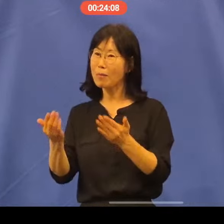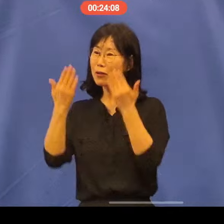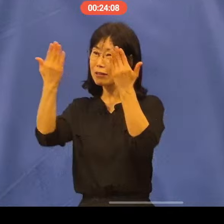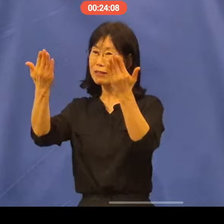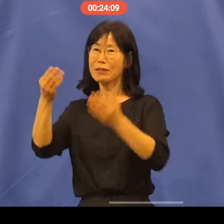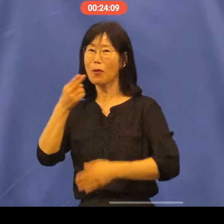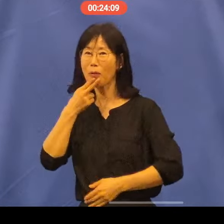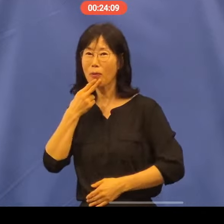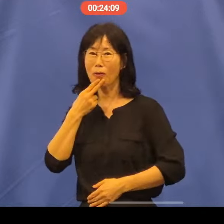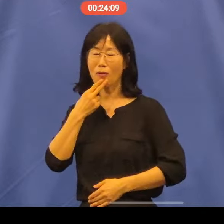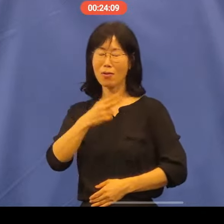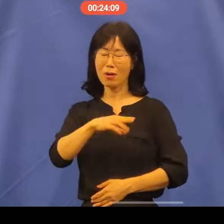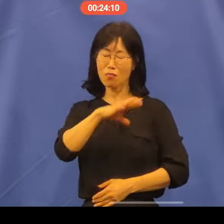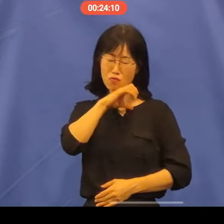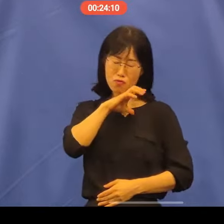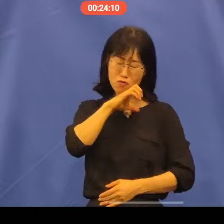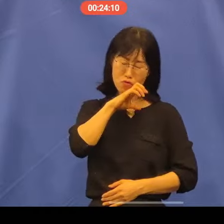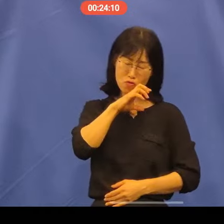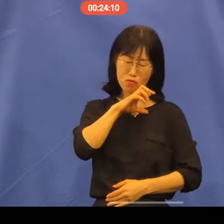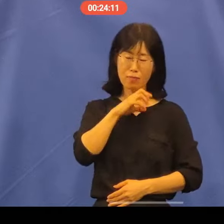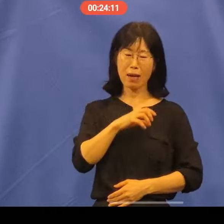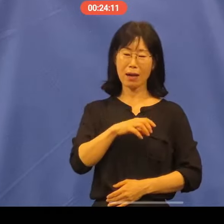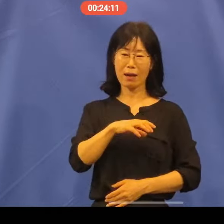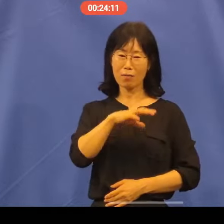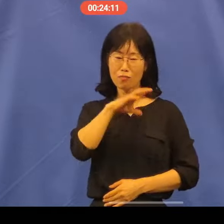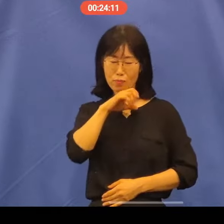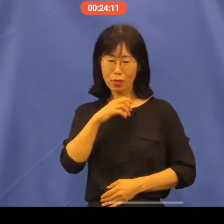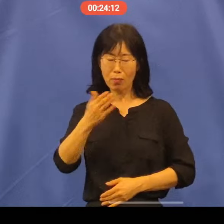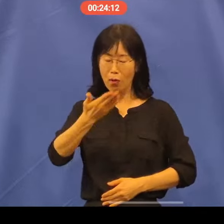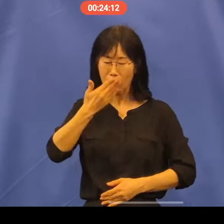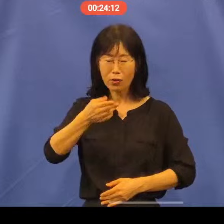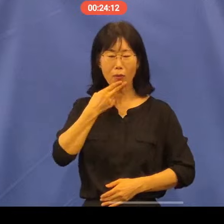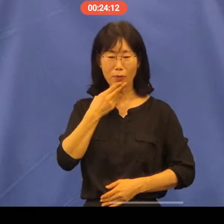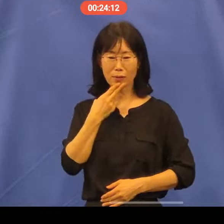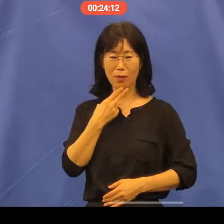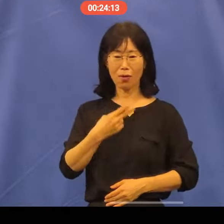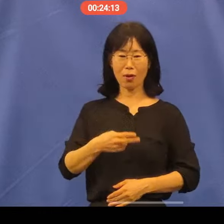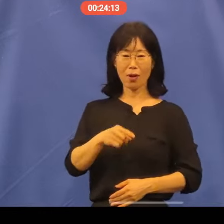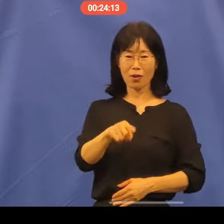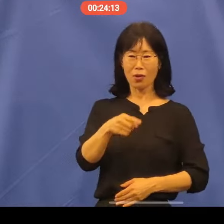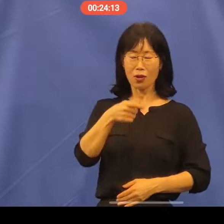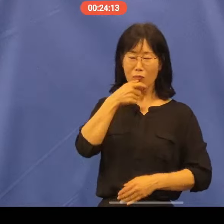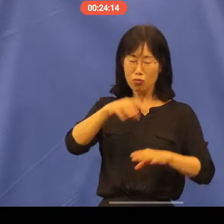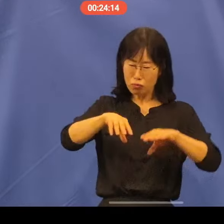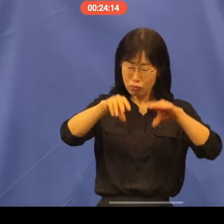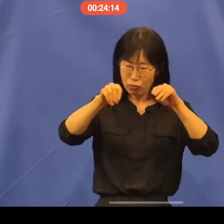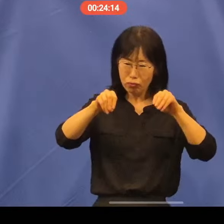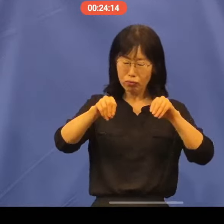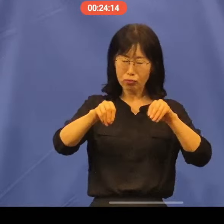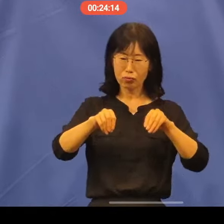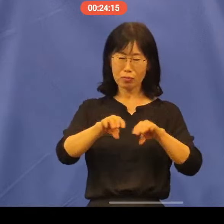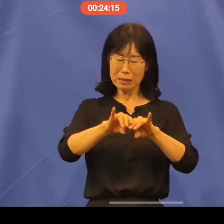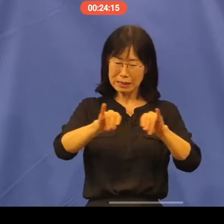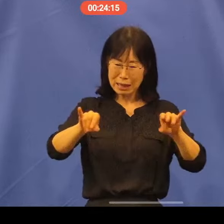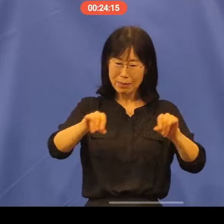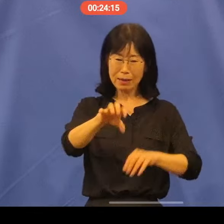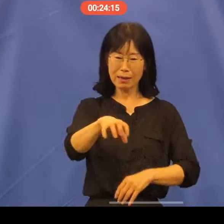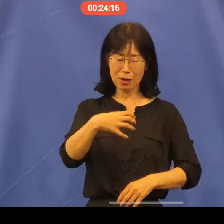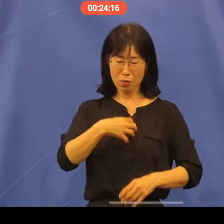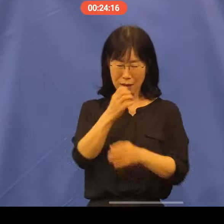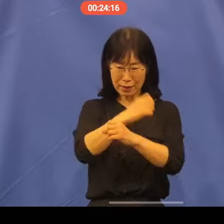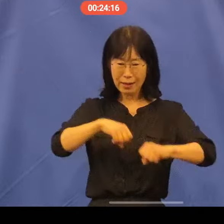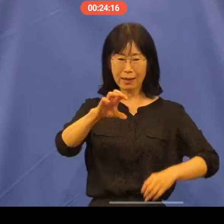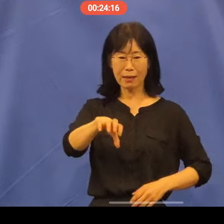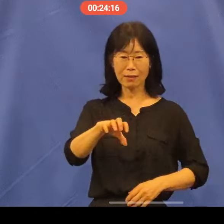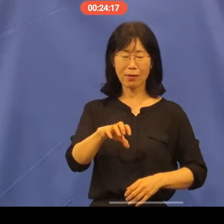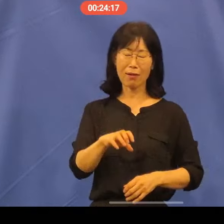궁시렁 막 그냥 원망 불평, 왜 우리를 막 이렇게 데려가 죽이려고 하느냐, 하나님을 바라보고